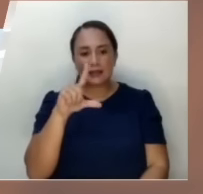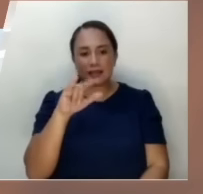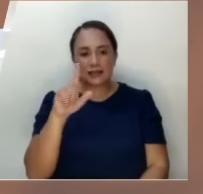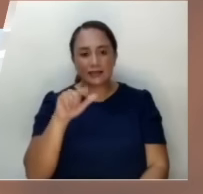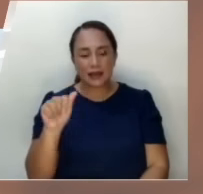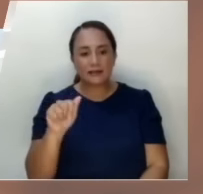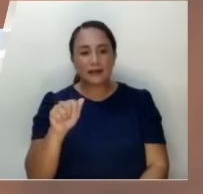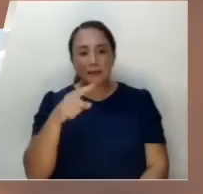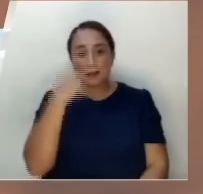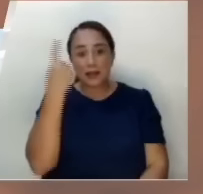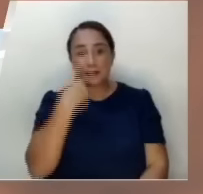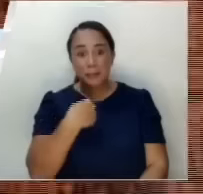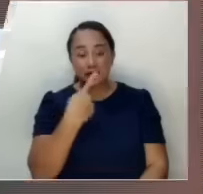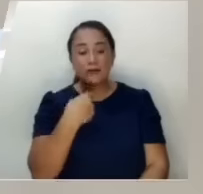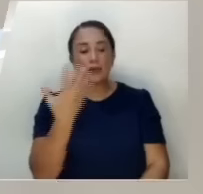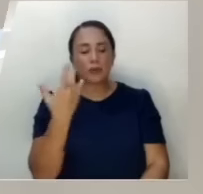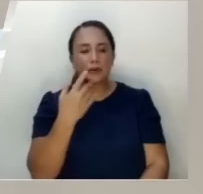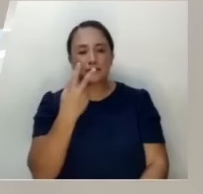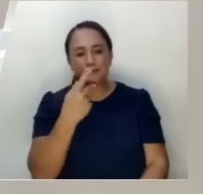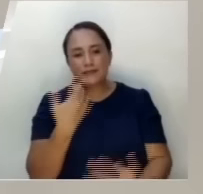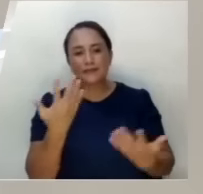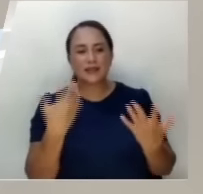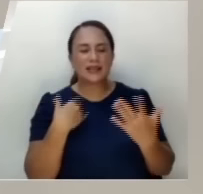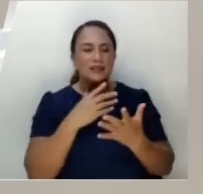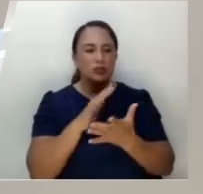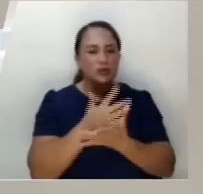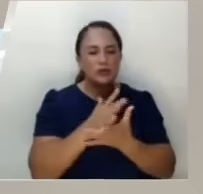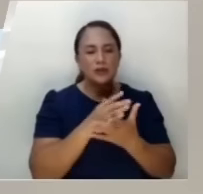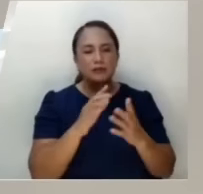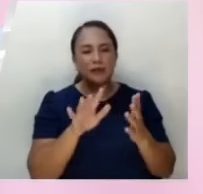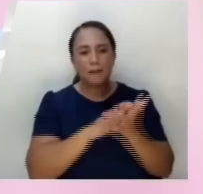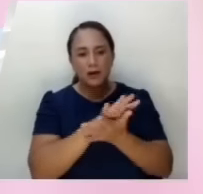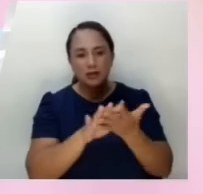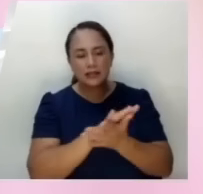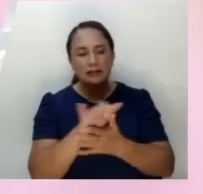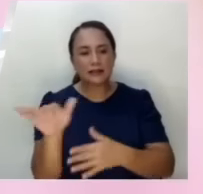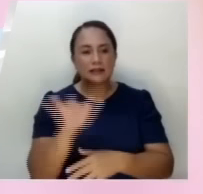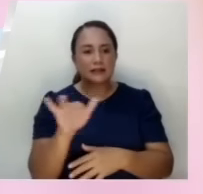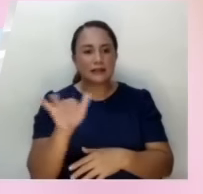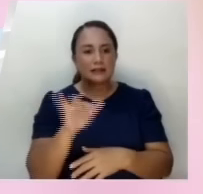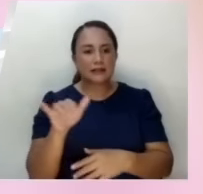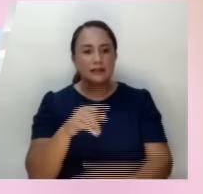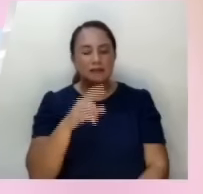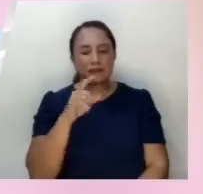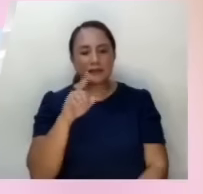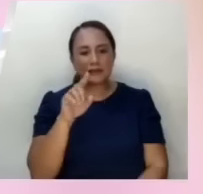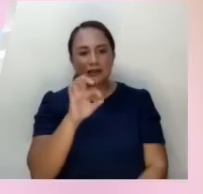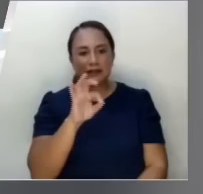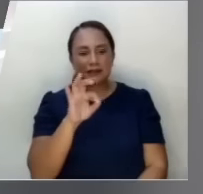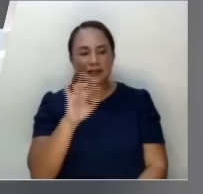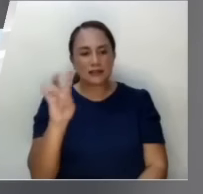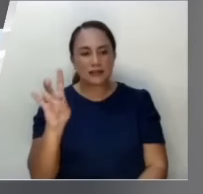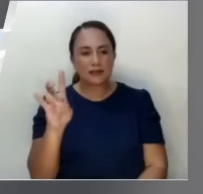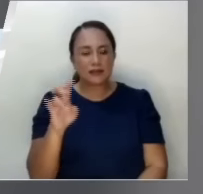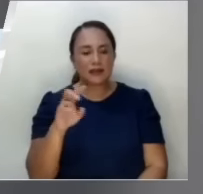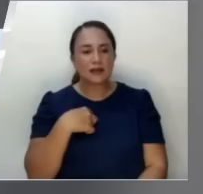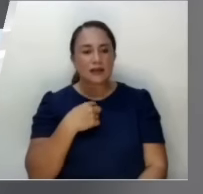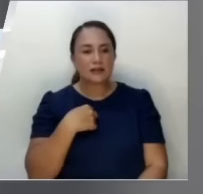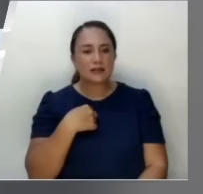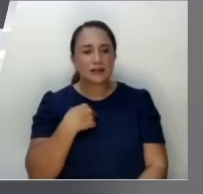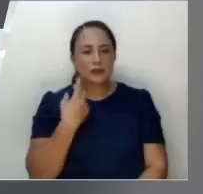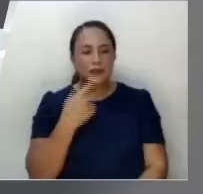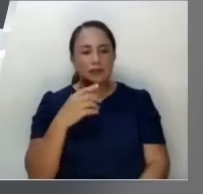ilang nangyari sa kanyang birthday party. Birthday din ngayon ang kapwa niya 97-liner na si visual K-opa singer